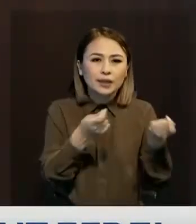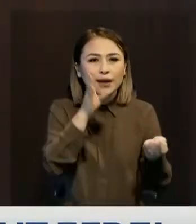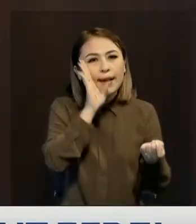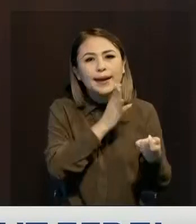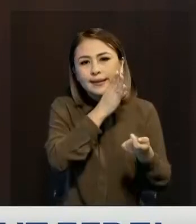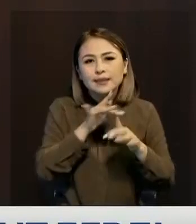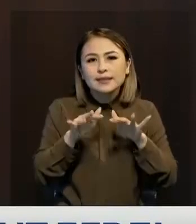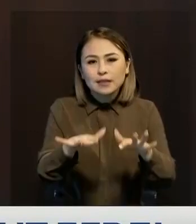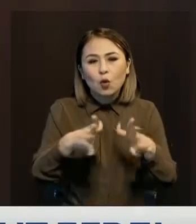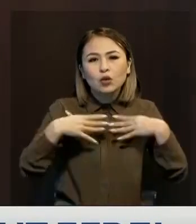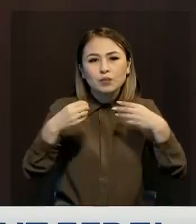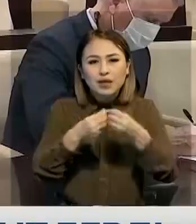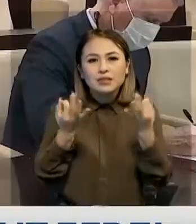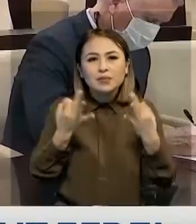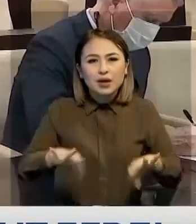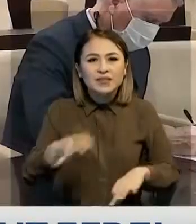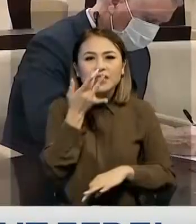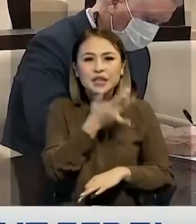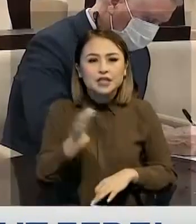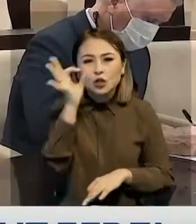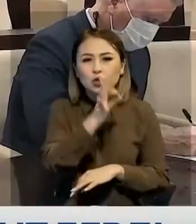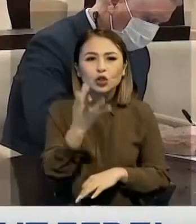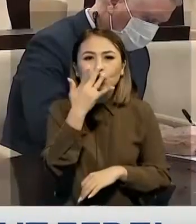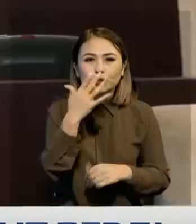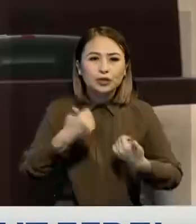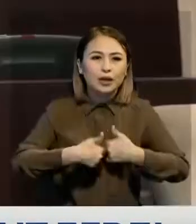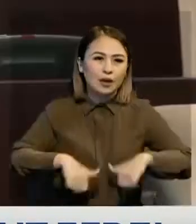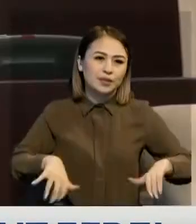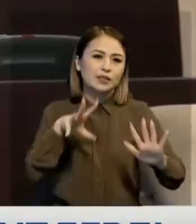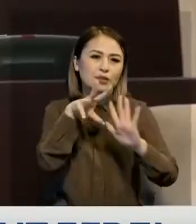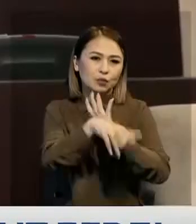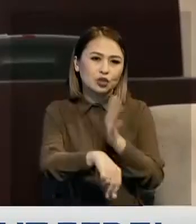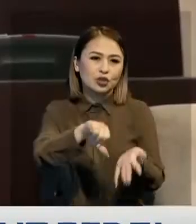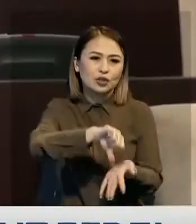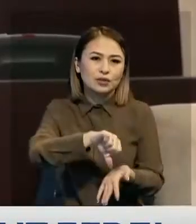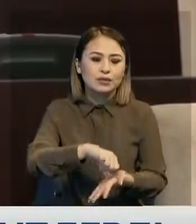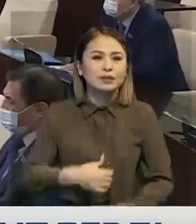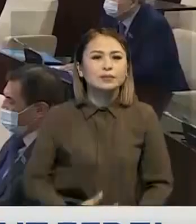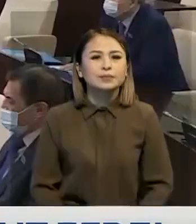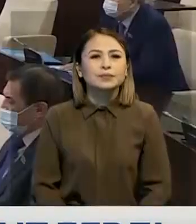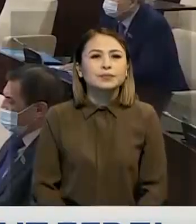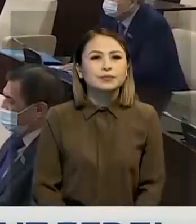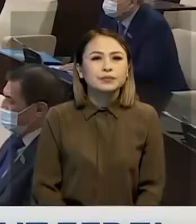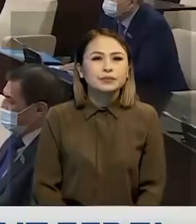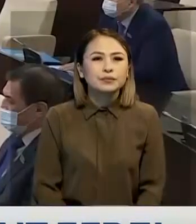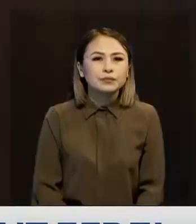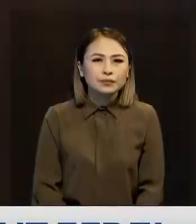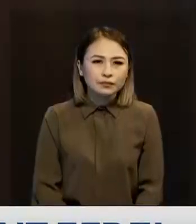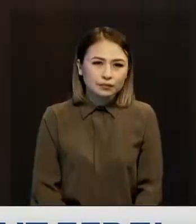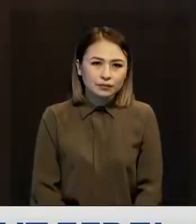басқарумен қатар әйелдер істері және отбасылық демографиялық саясат жөніндегі ұлттық комиссиясының мүшесі.